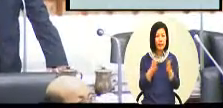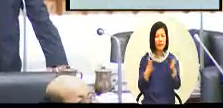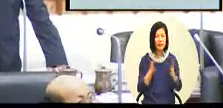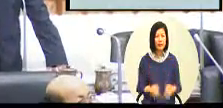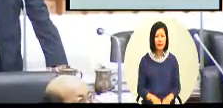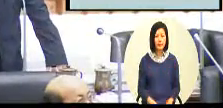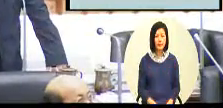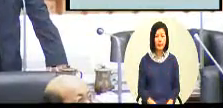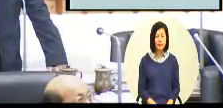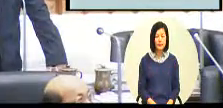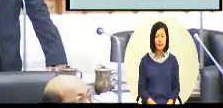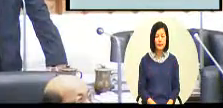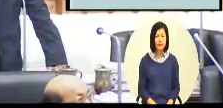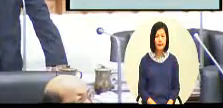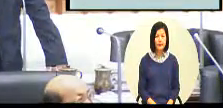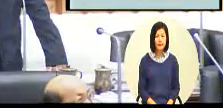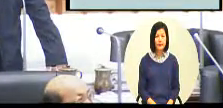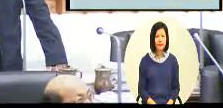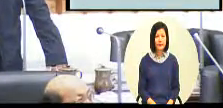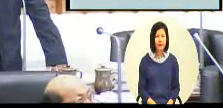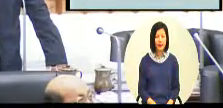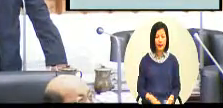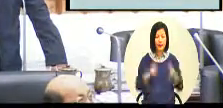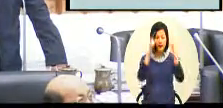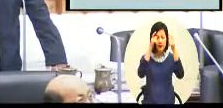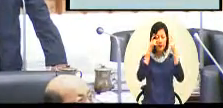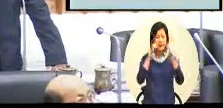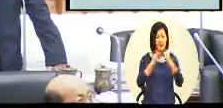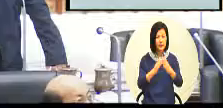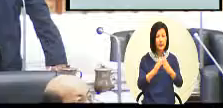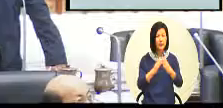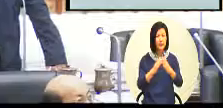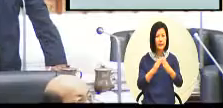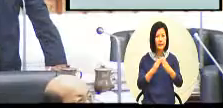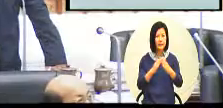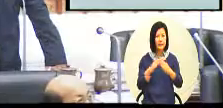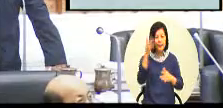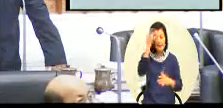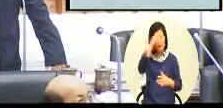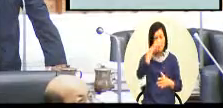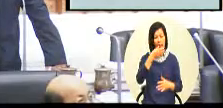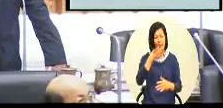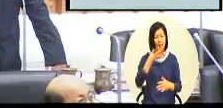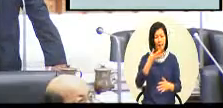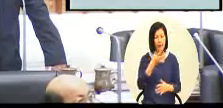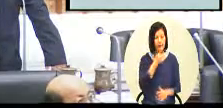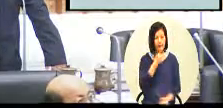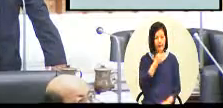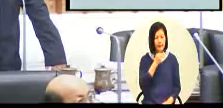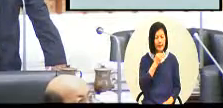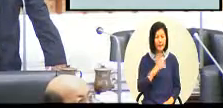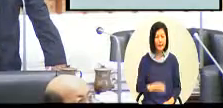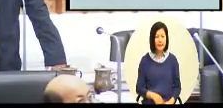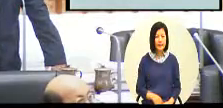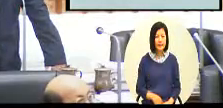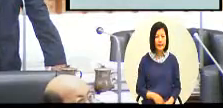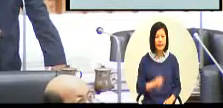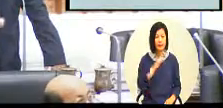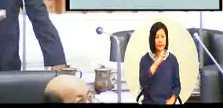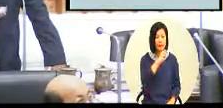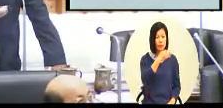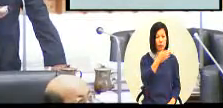我们的全高雄市的我们的老人的年龄从